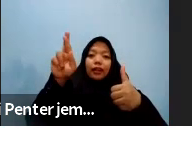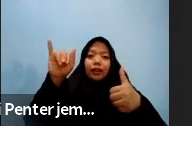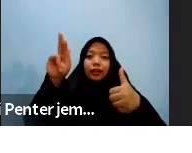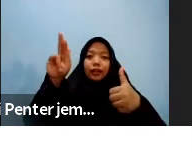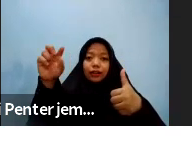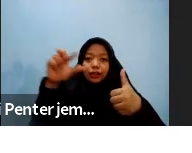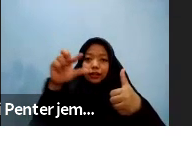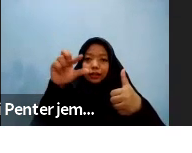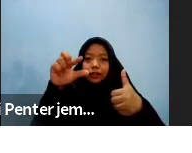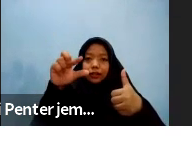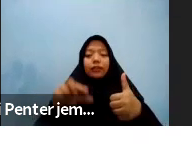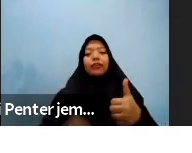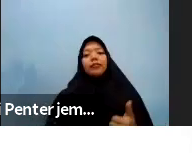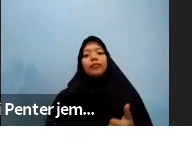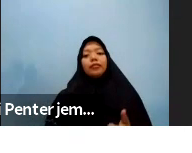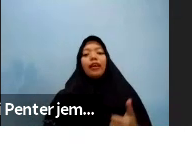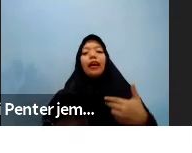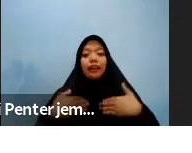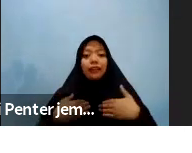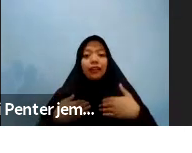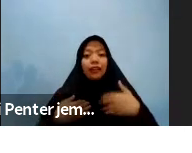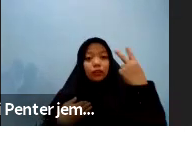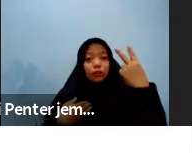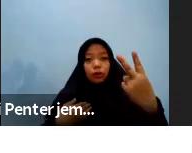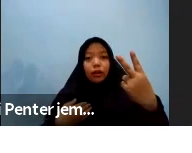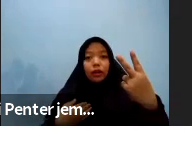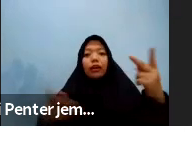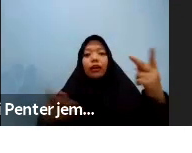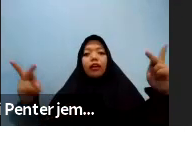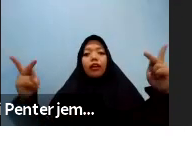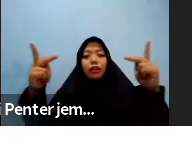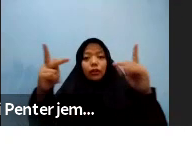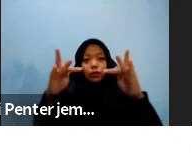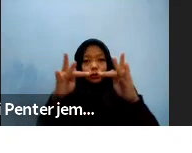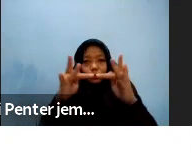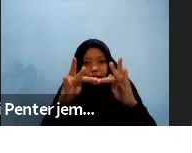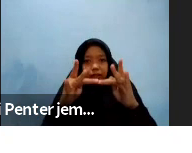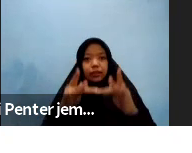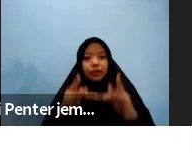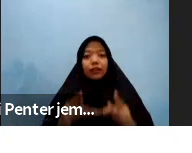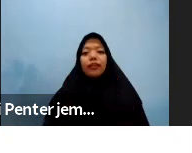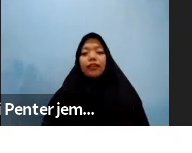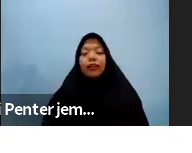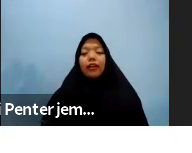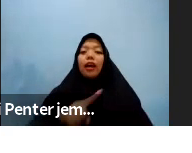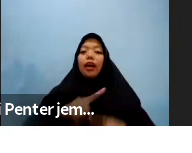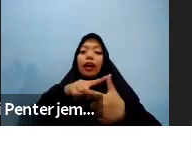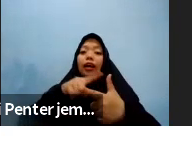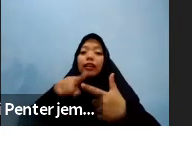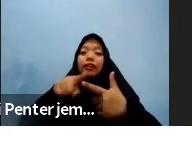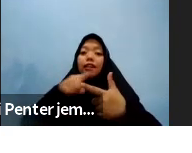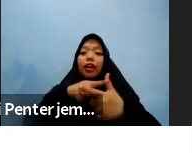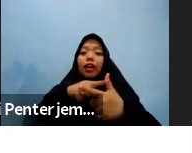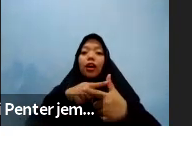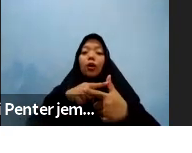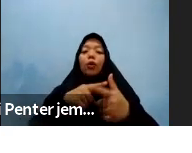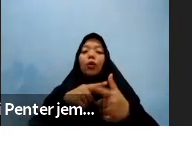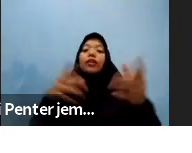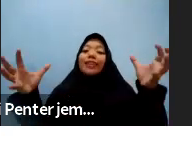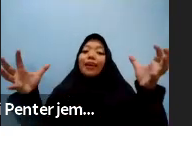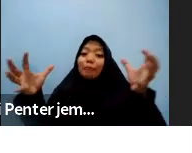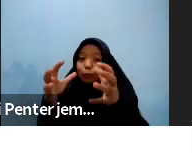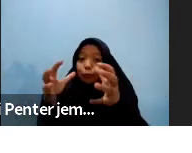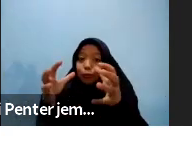ini bisa dilakukan bisa menjadi pilihan Jaring atau luring atau mau kita komben dua-duanya ada daring ada